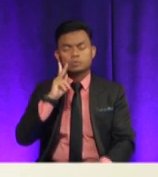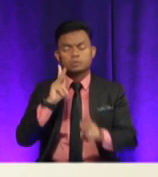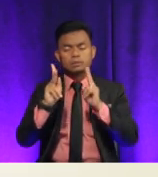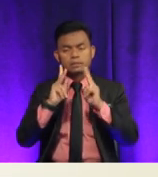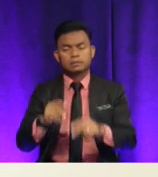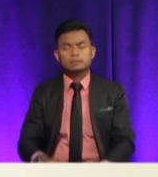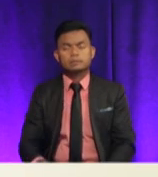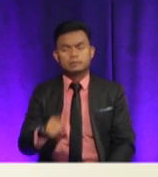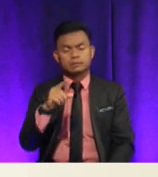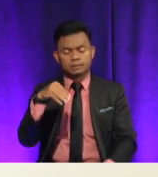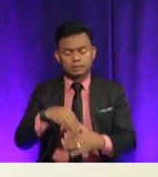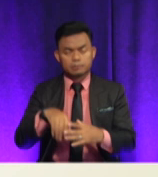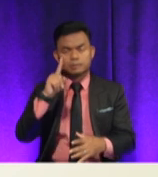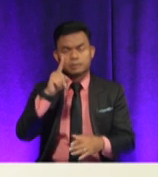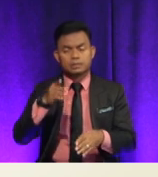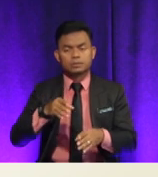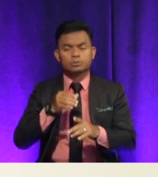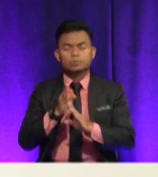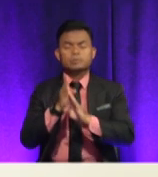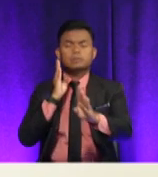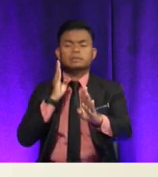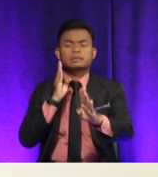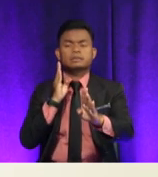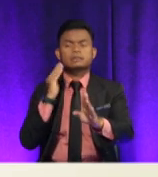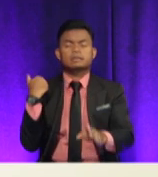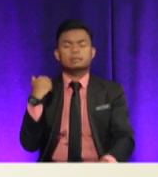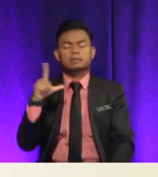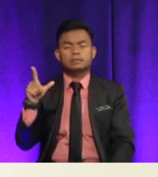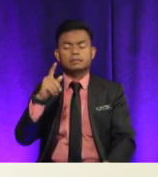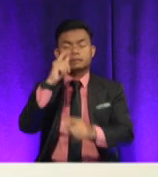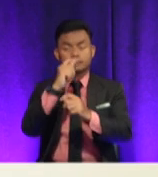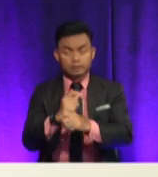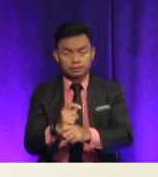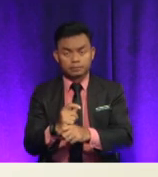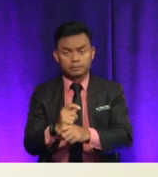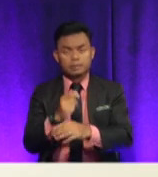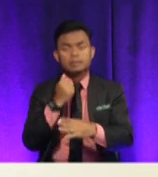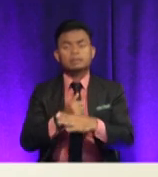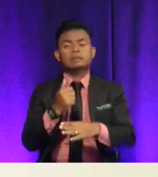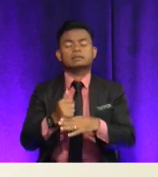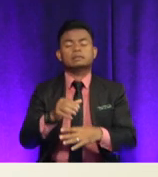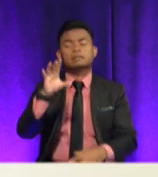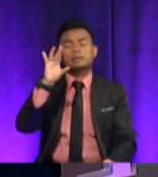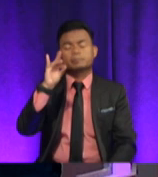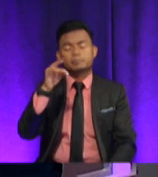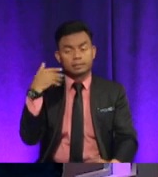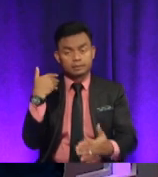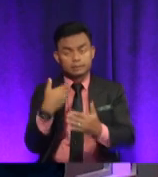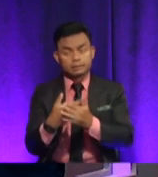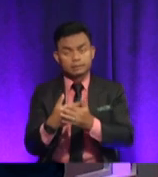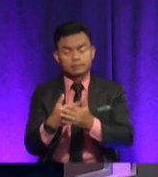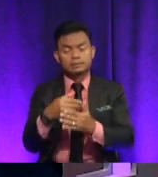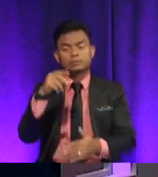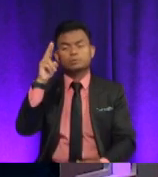antara 8 hingga 12 suku kata dalam sebaris itu bagaimana kita tidak mengenali bentuk syair Oke kemudian